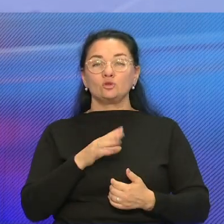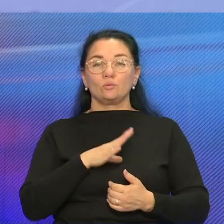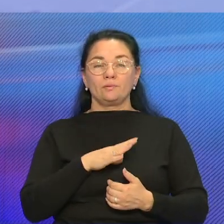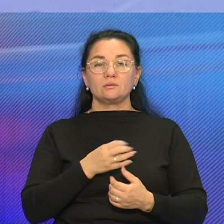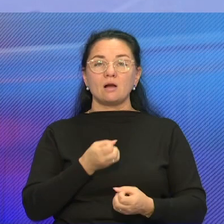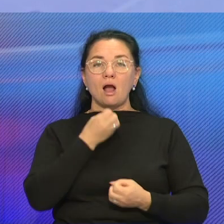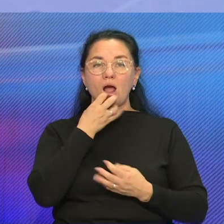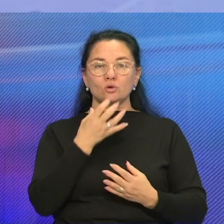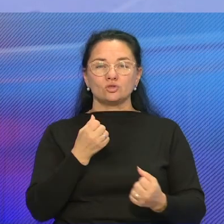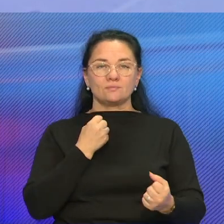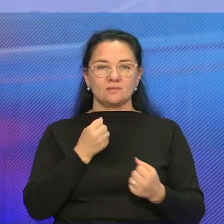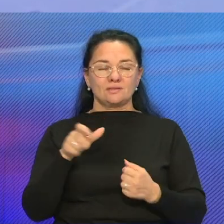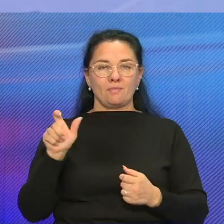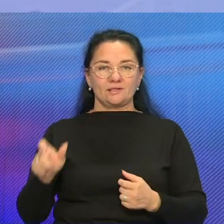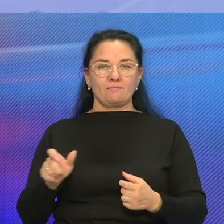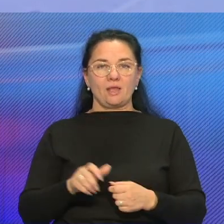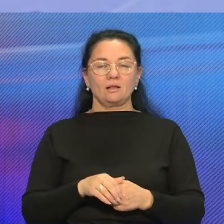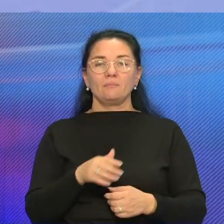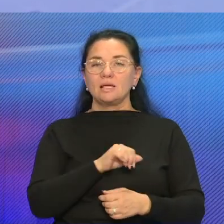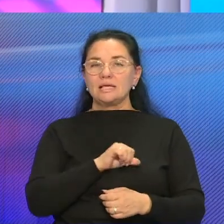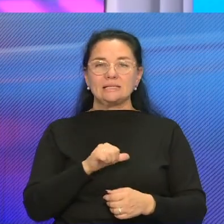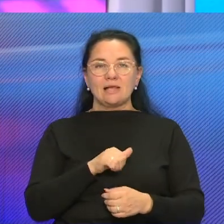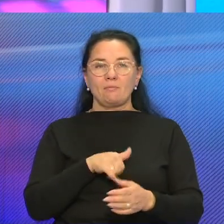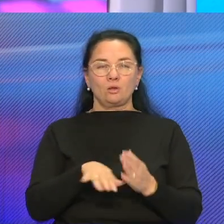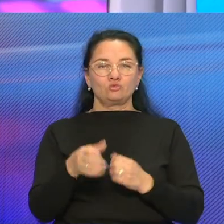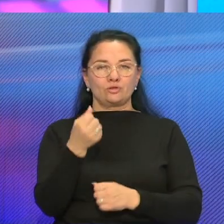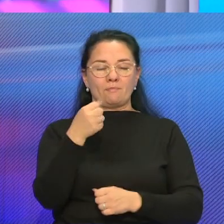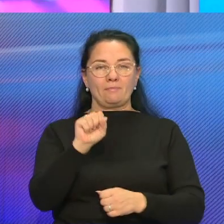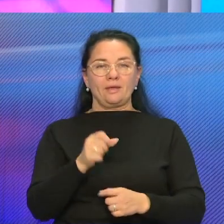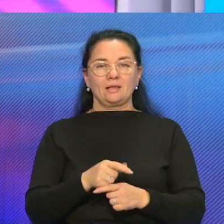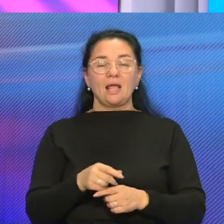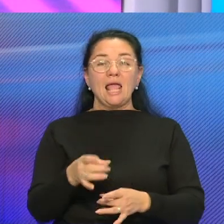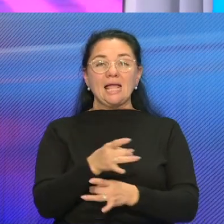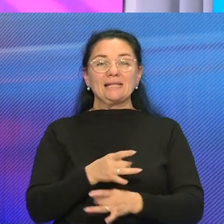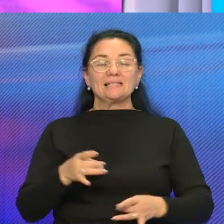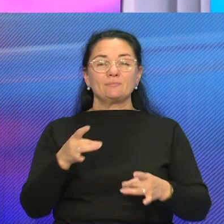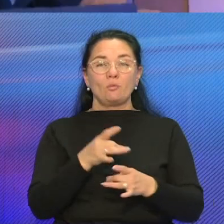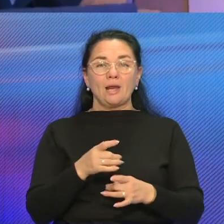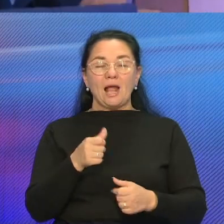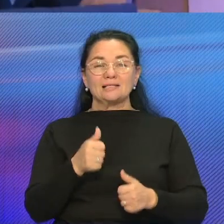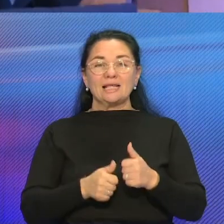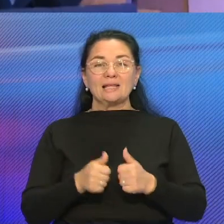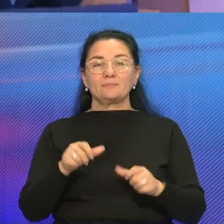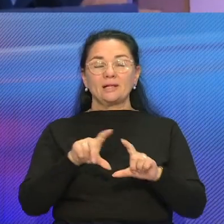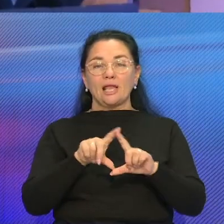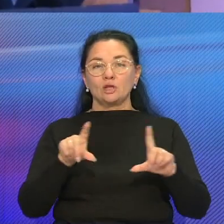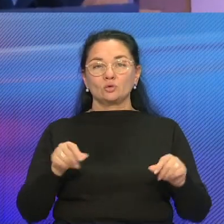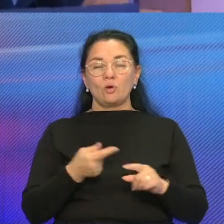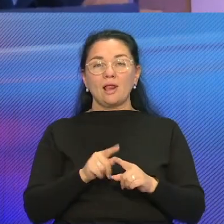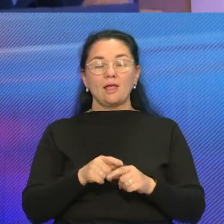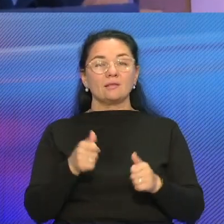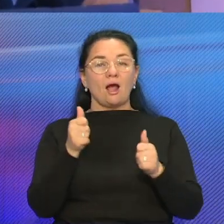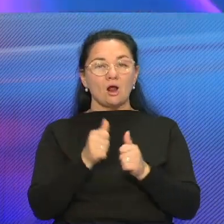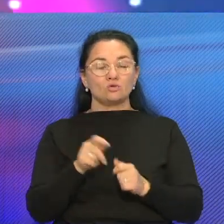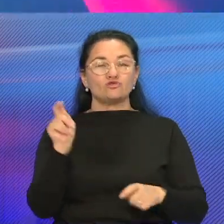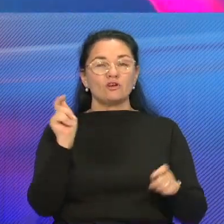хорошим спортсменом, який буде грати в найкращих лігах. Республіканская спартакіяда школьника – уголовний молодежний спортивний форум країни.